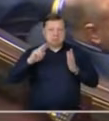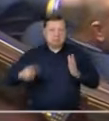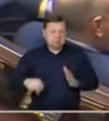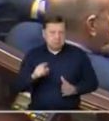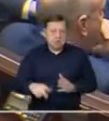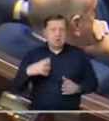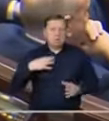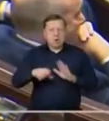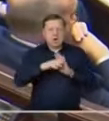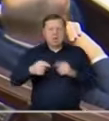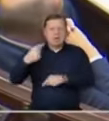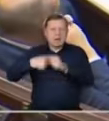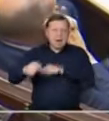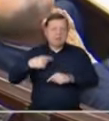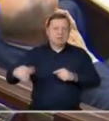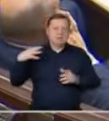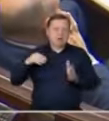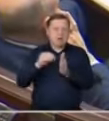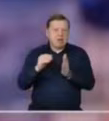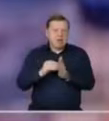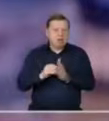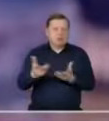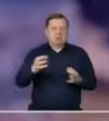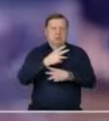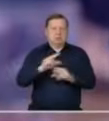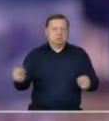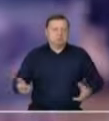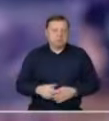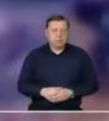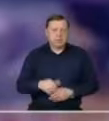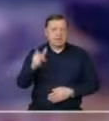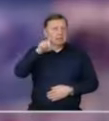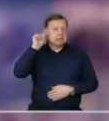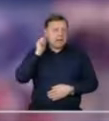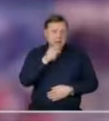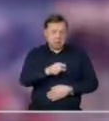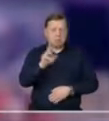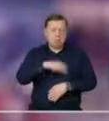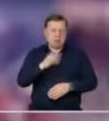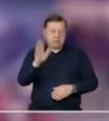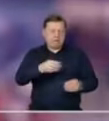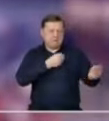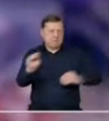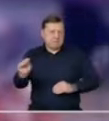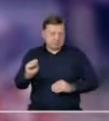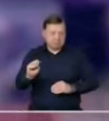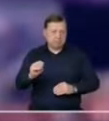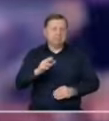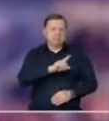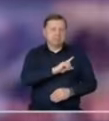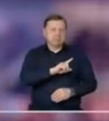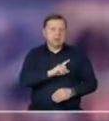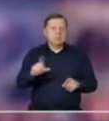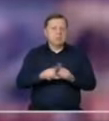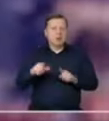się do dekalogu i tradycyjnych norm obyczajowych. W Zakopanem będzie więcej policjantów. Mają zadbać, by nie powtórzyły się sceny